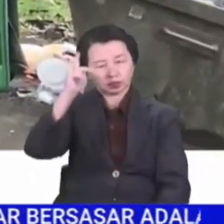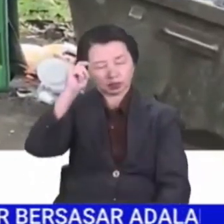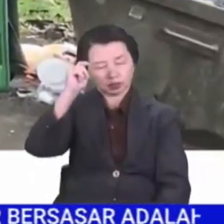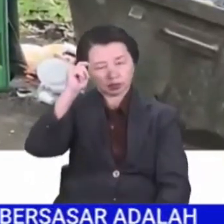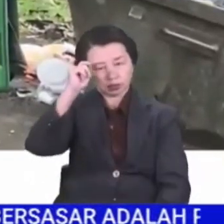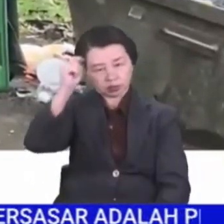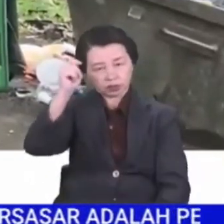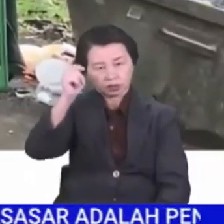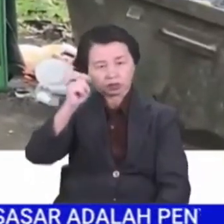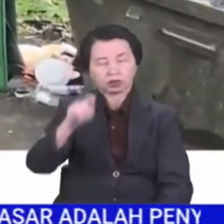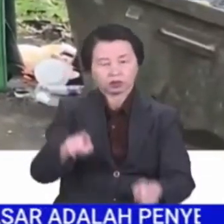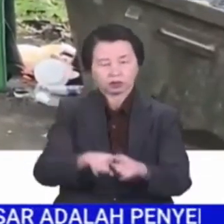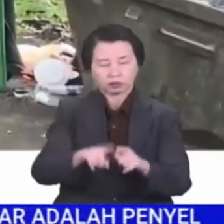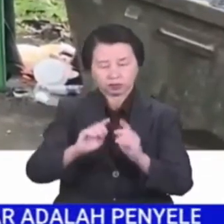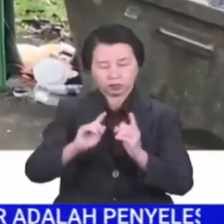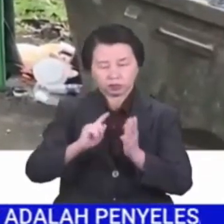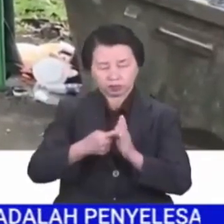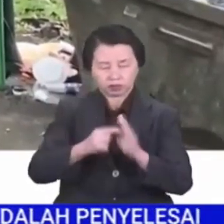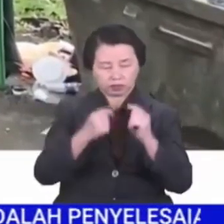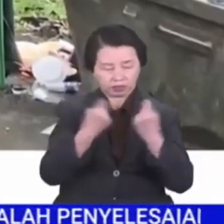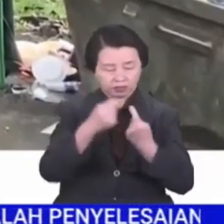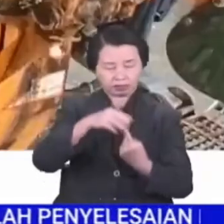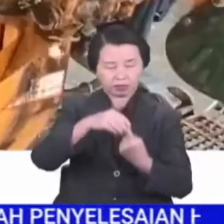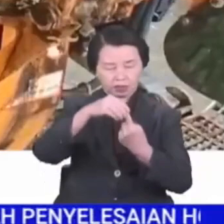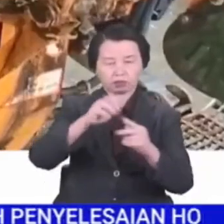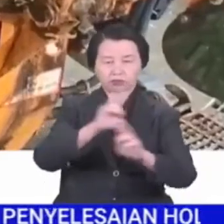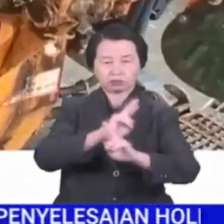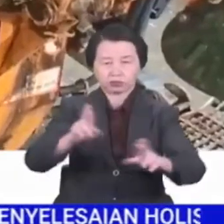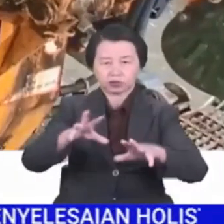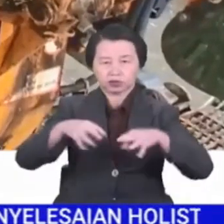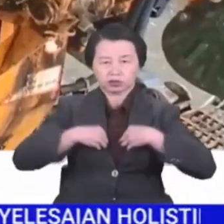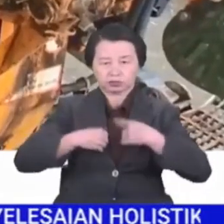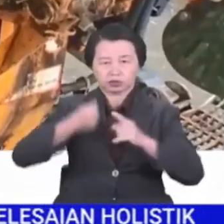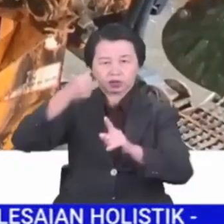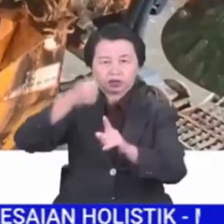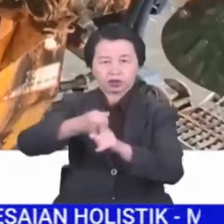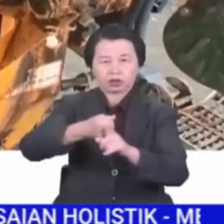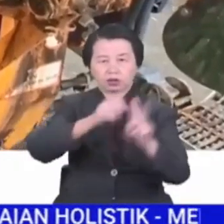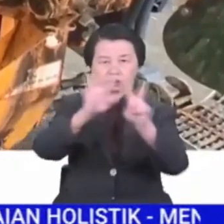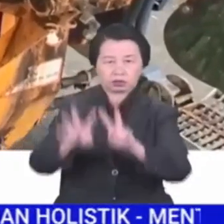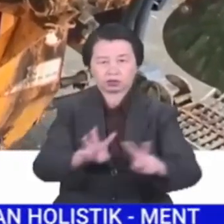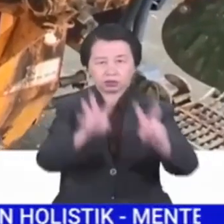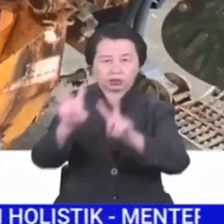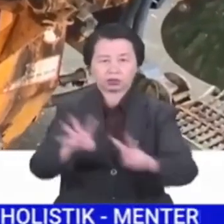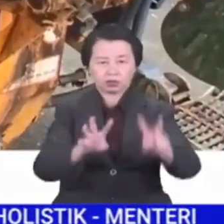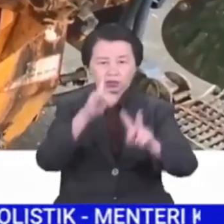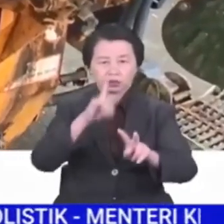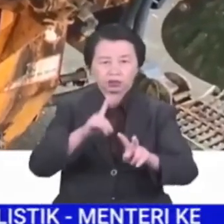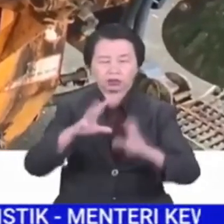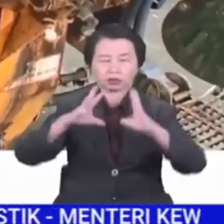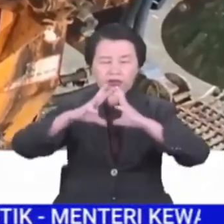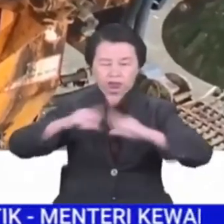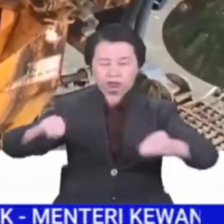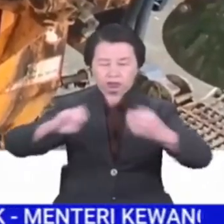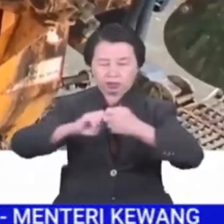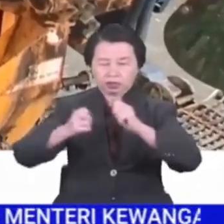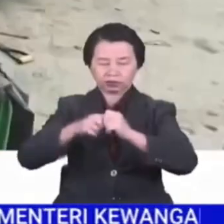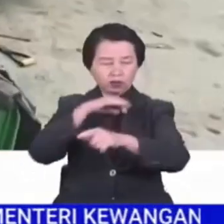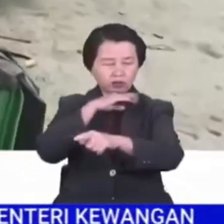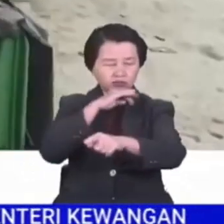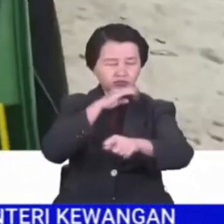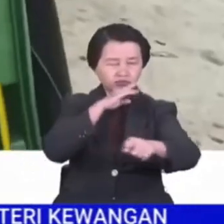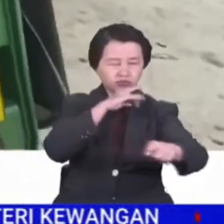MBKT turut menggerakkan pasukan khas yang bersedia menerima arahan 24 jam sehari bagi menyelesaikan isu